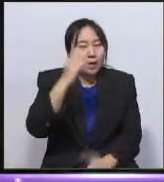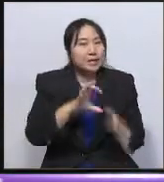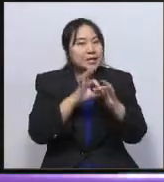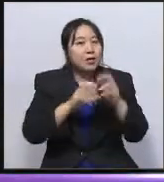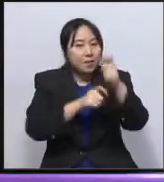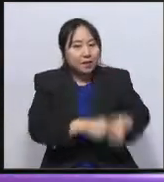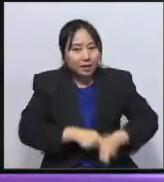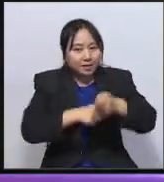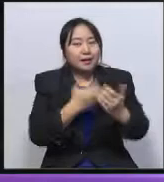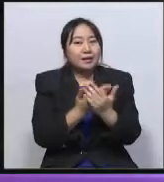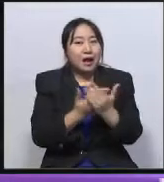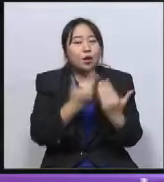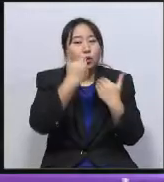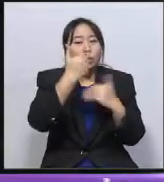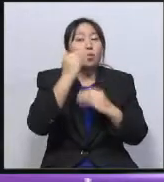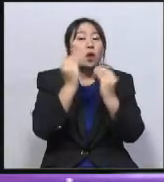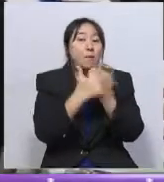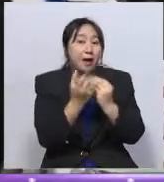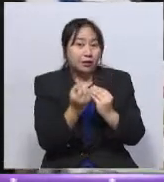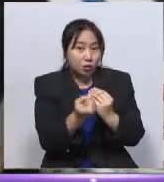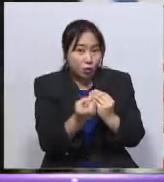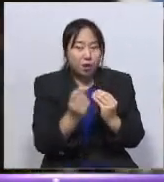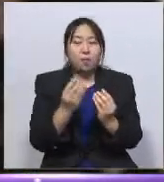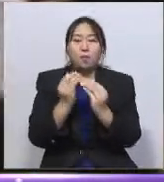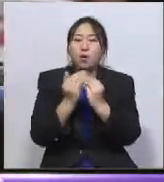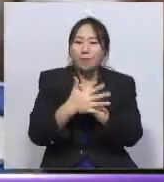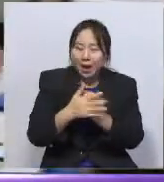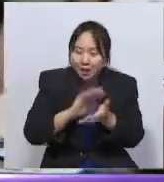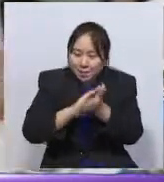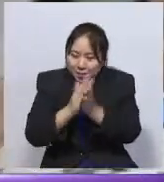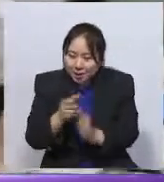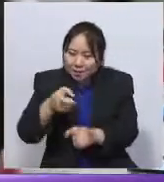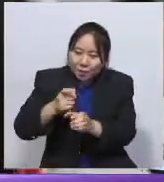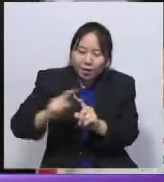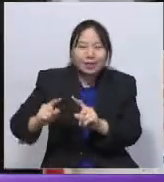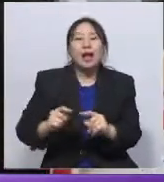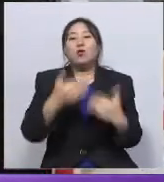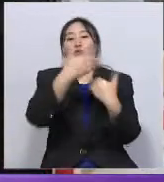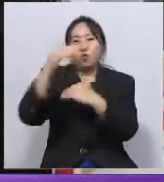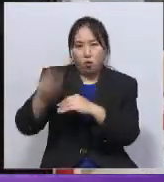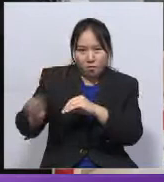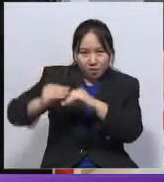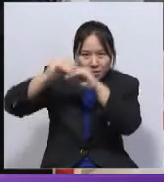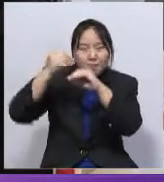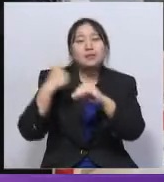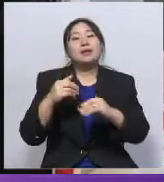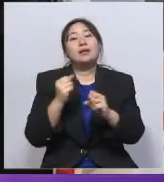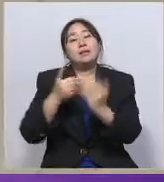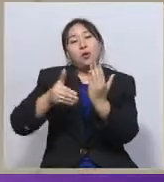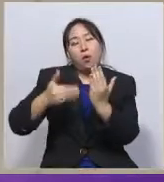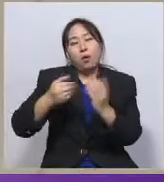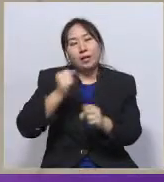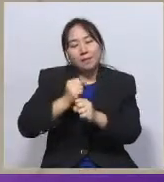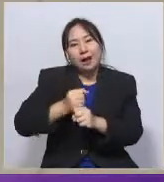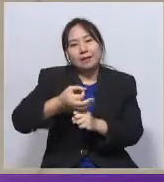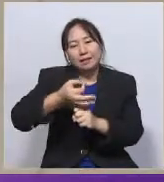ตรมีมูลค่าการส่งออกผลไม้สดและผลไม้แปรรูปเพิ่มขึ้นเกิดการจ้างงานใหม่ในพื้นที่ภาคตะวันออกและลดภ